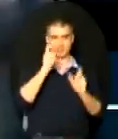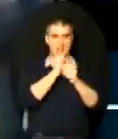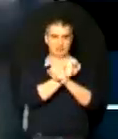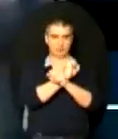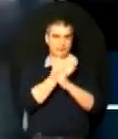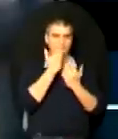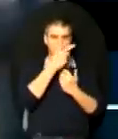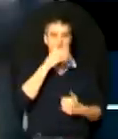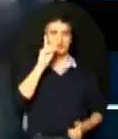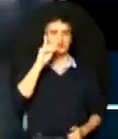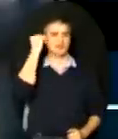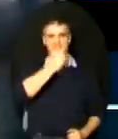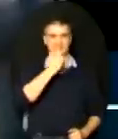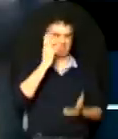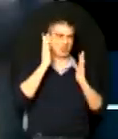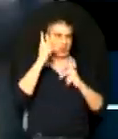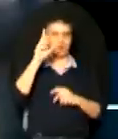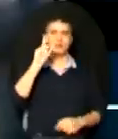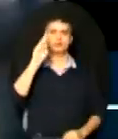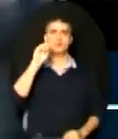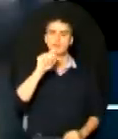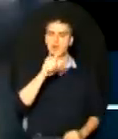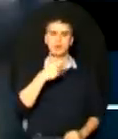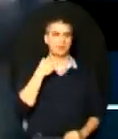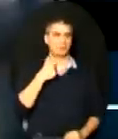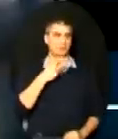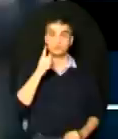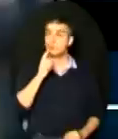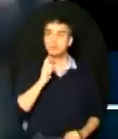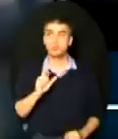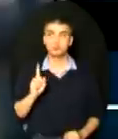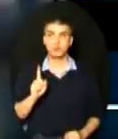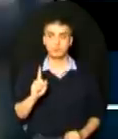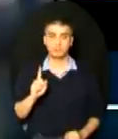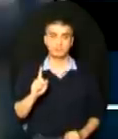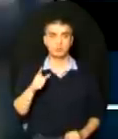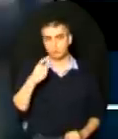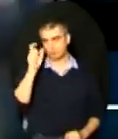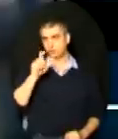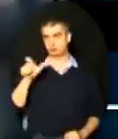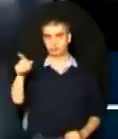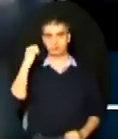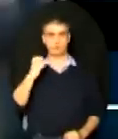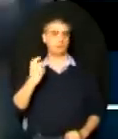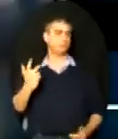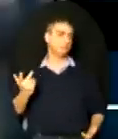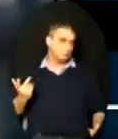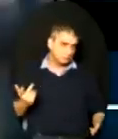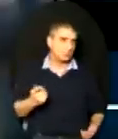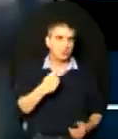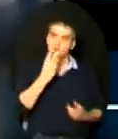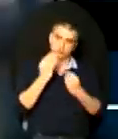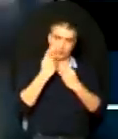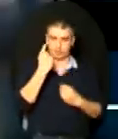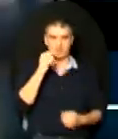העצורים בפרשת הרצח המתואב בדומה. אני אתחיל... המואשם, האיש שהואשם ברצח. האיש שהואשם ברצח, ויש